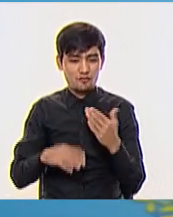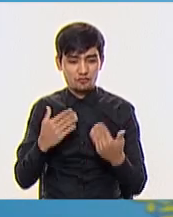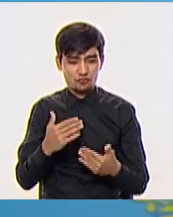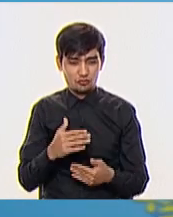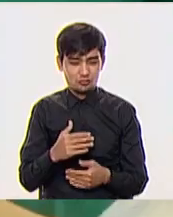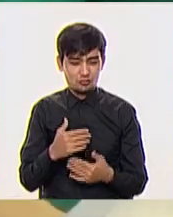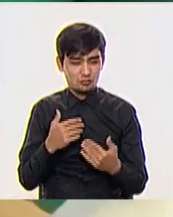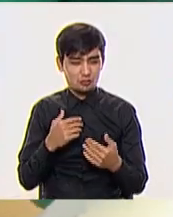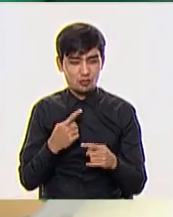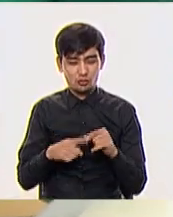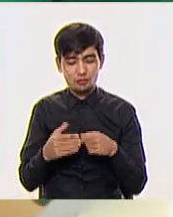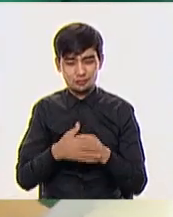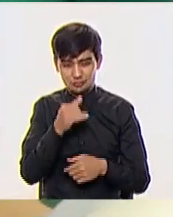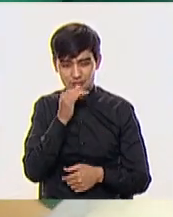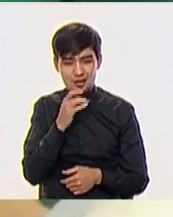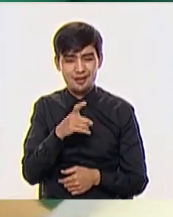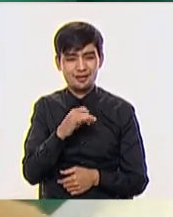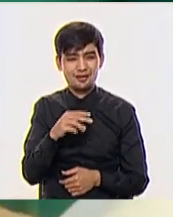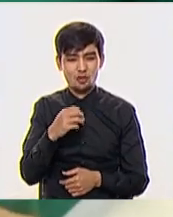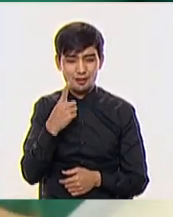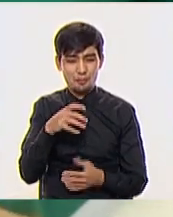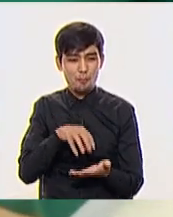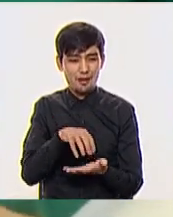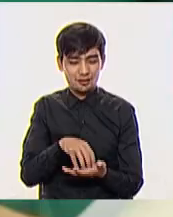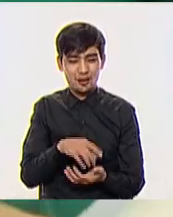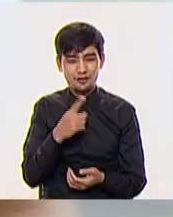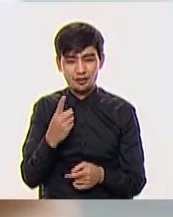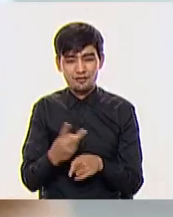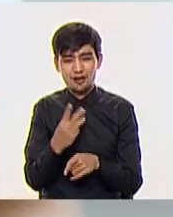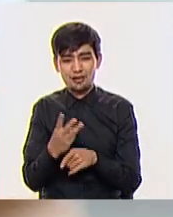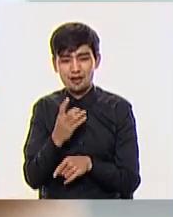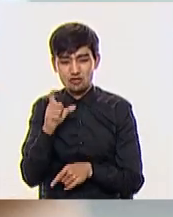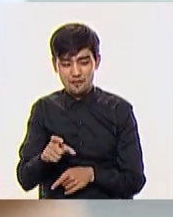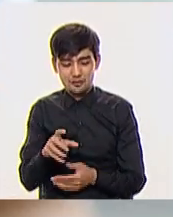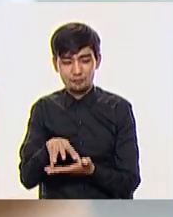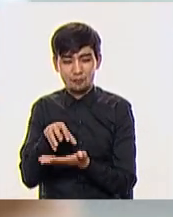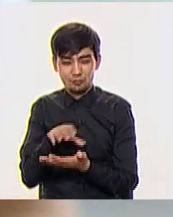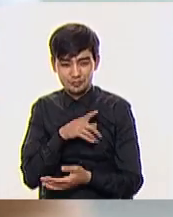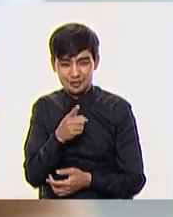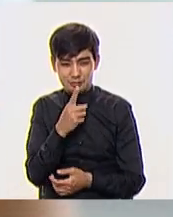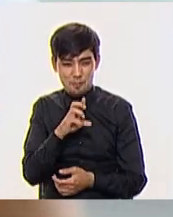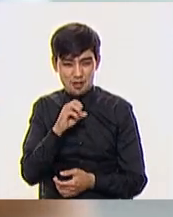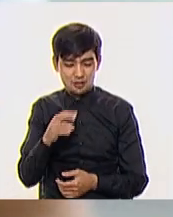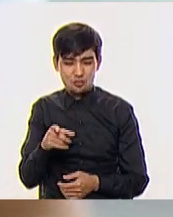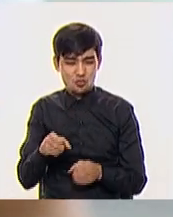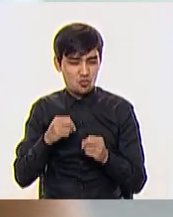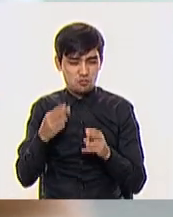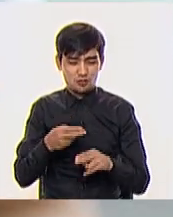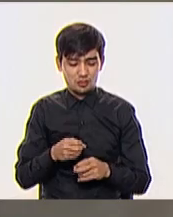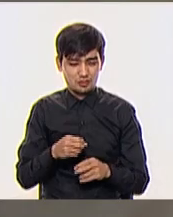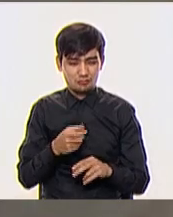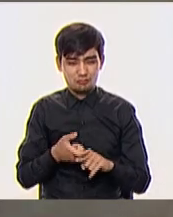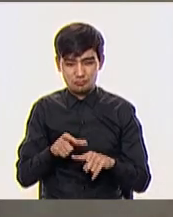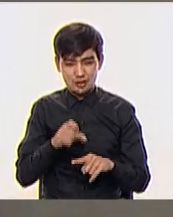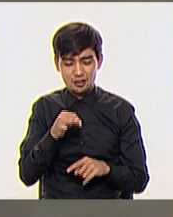айыппұл қарастырылған. Мамандар хиджаманың бір банкісі бірнеше адамға қолданылса өте қауіпті екенін қатаң ескертеді. Себебі